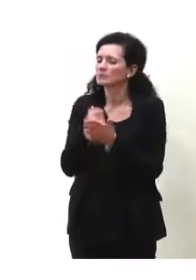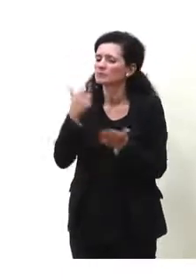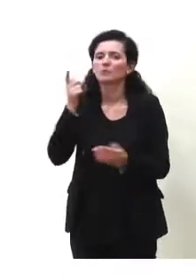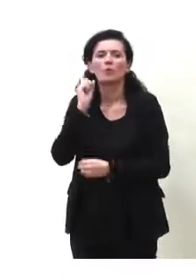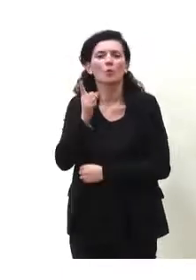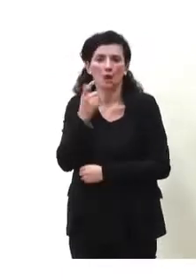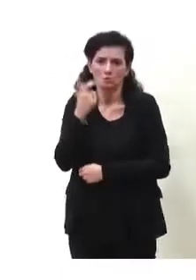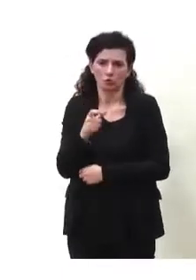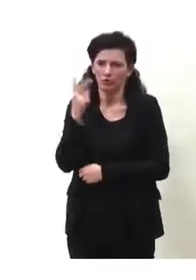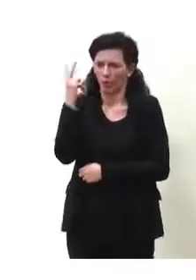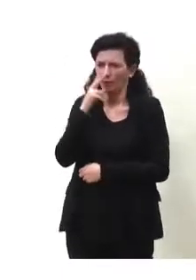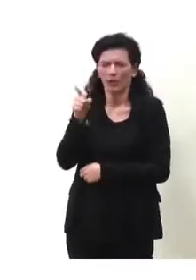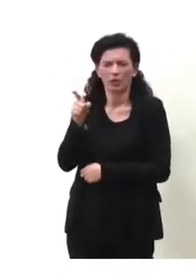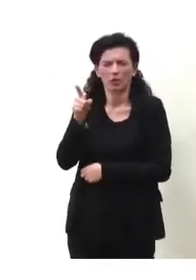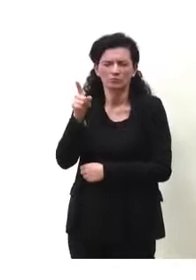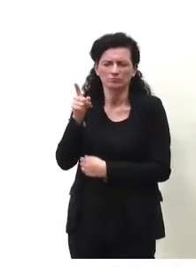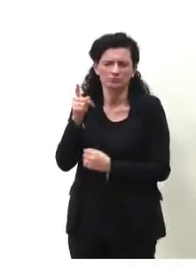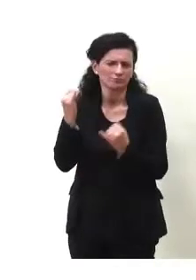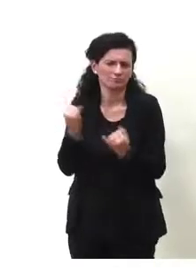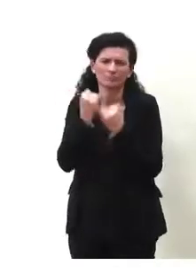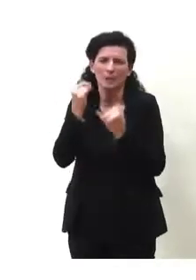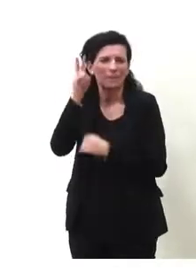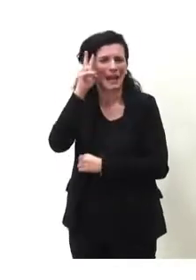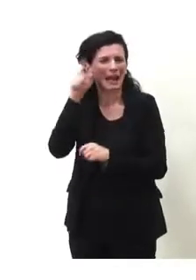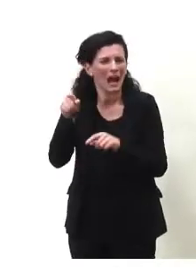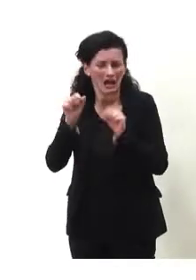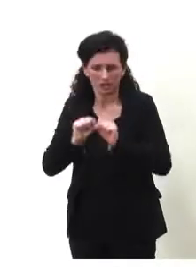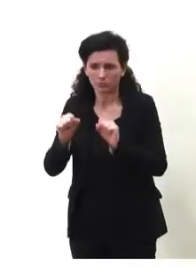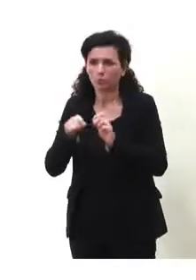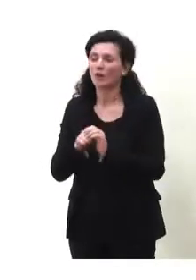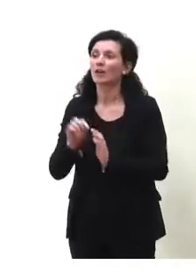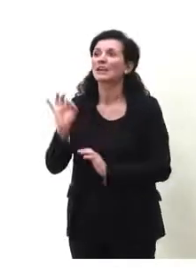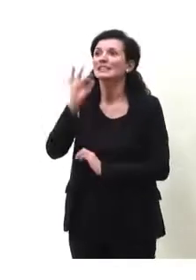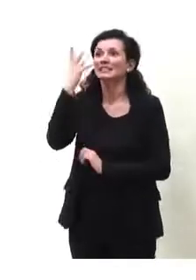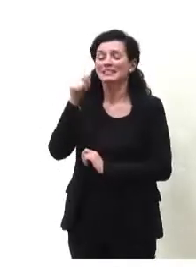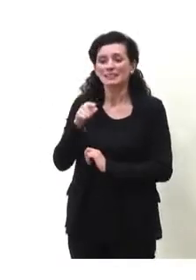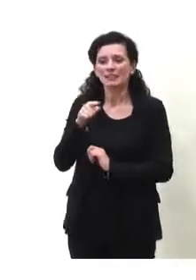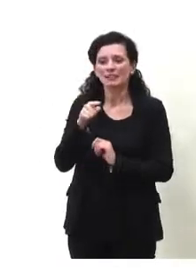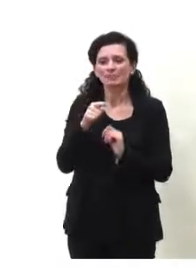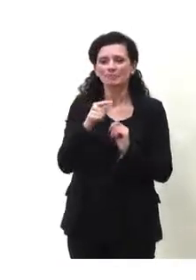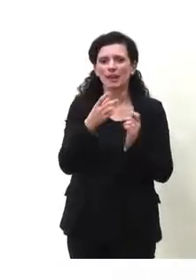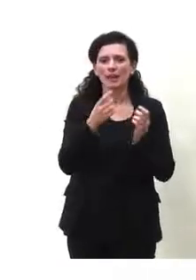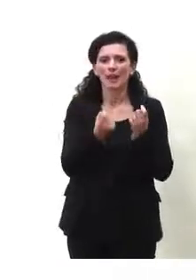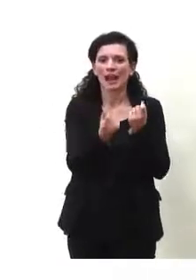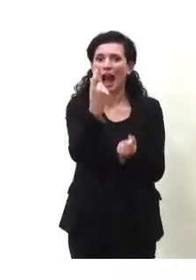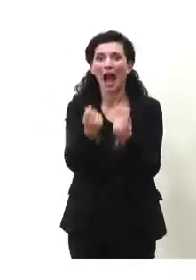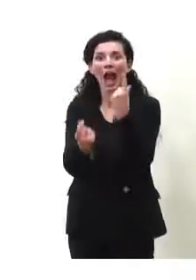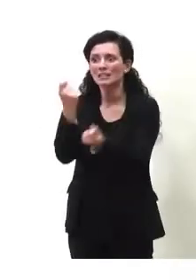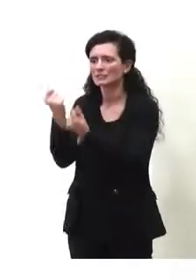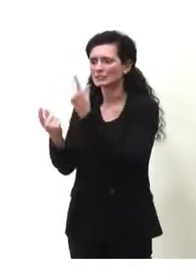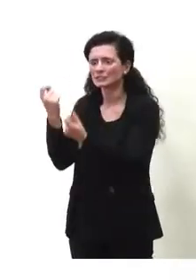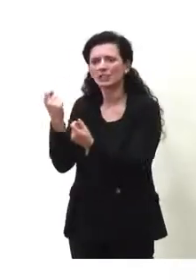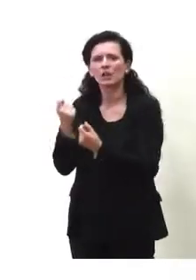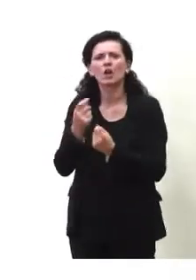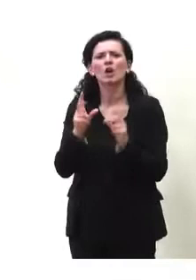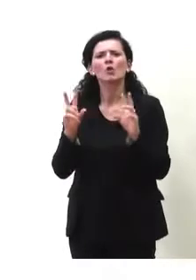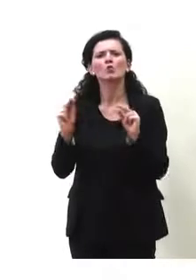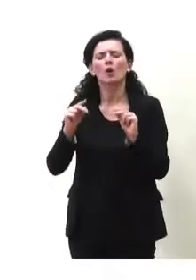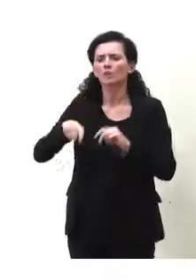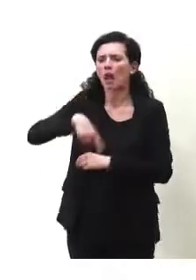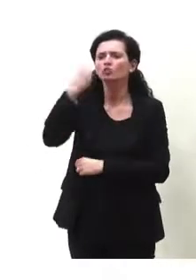banale. Se questa è una serie temporale di casi, quanti casi nuovi al